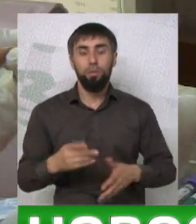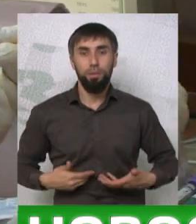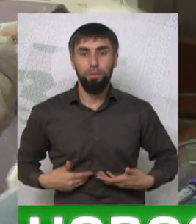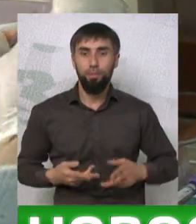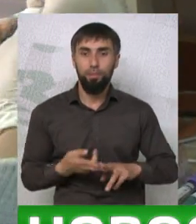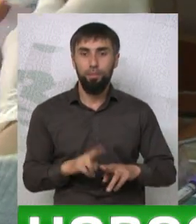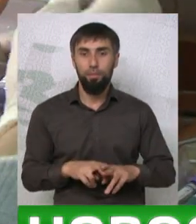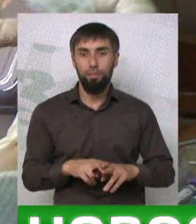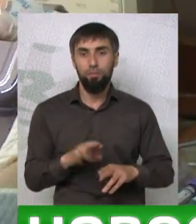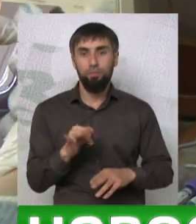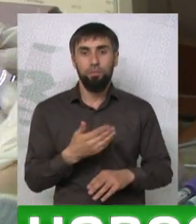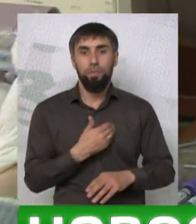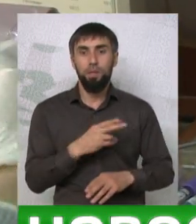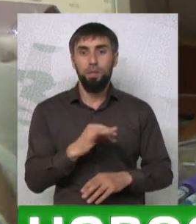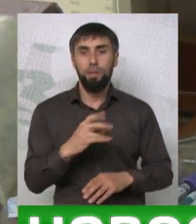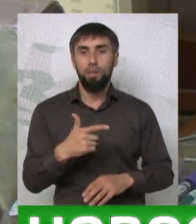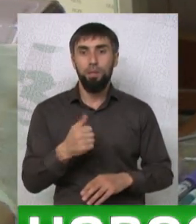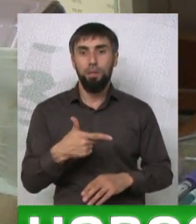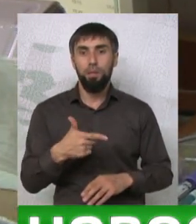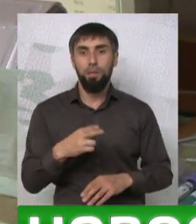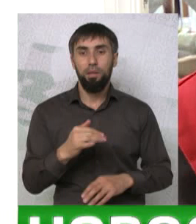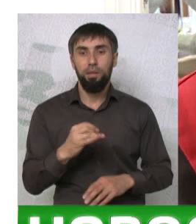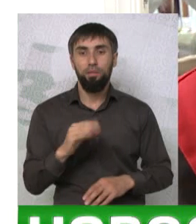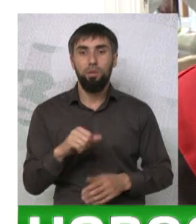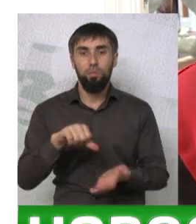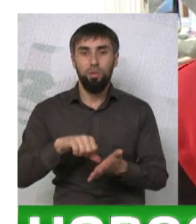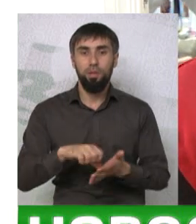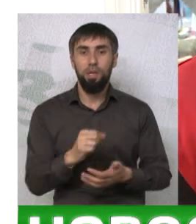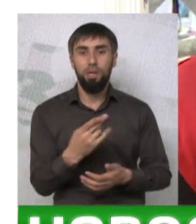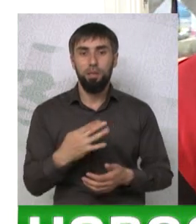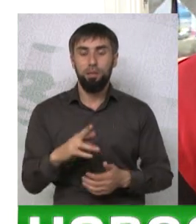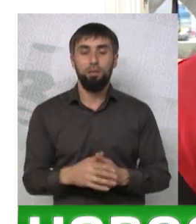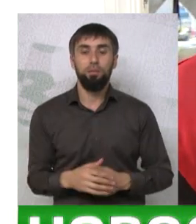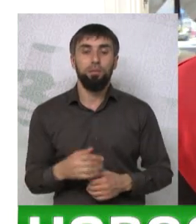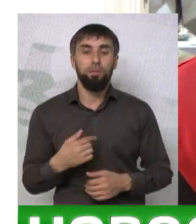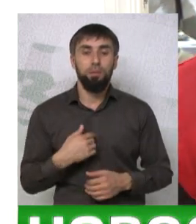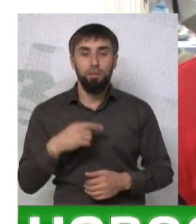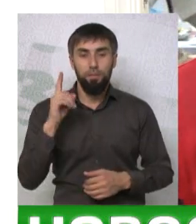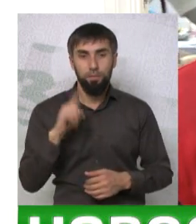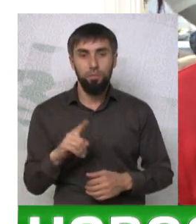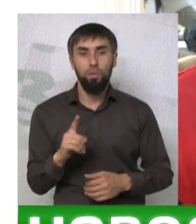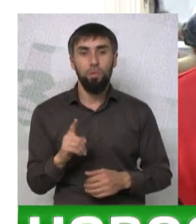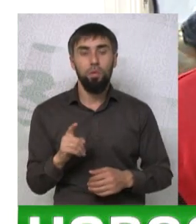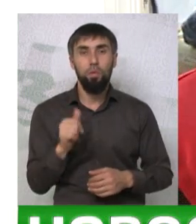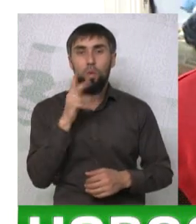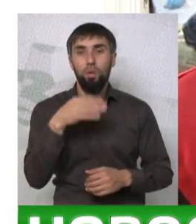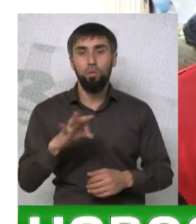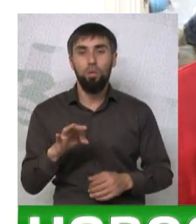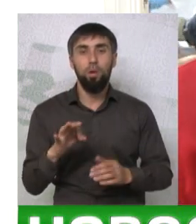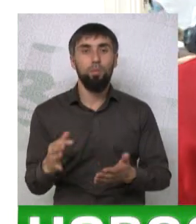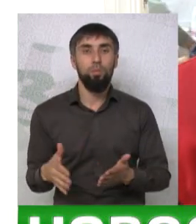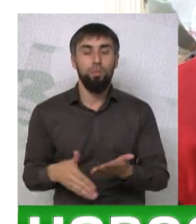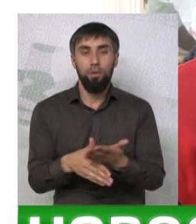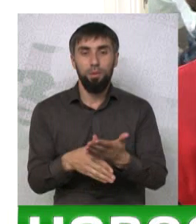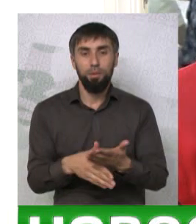проживает. Это и сподвигло Диану Гакаеву поучаствовать в акции. Знаешь, что это может когда-нибудь помочь человеку, если я